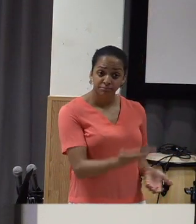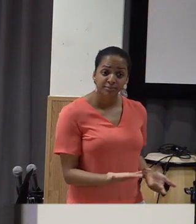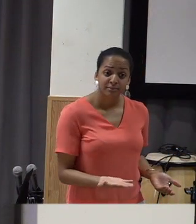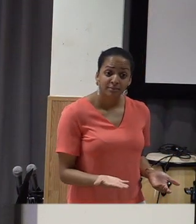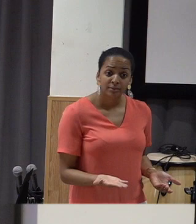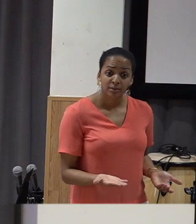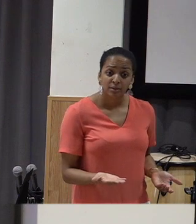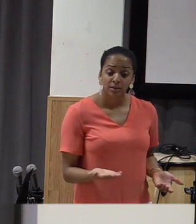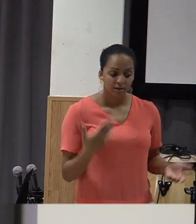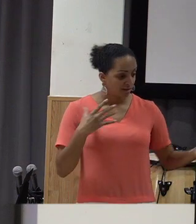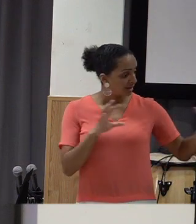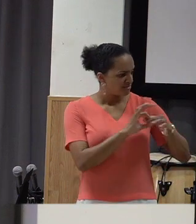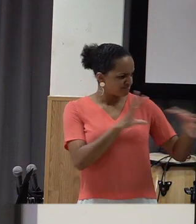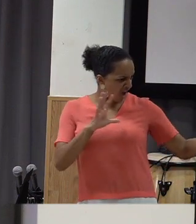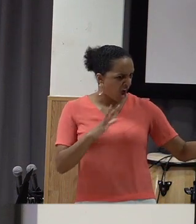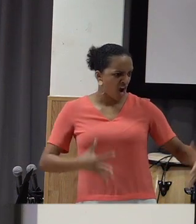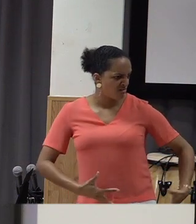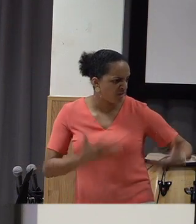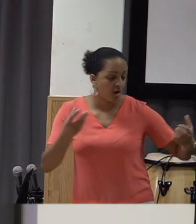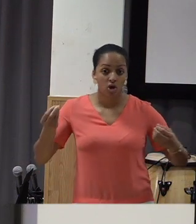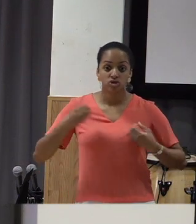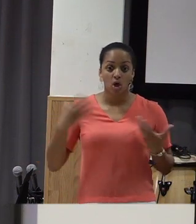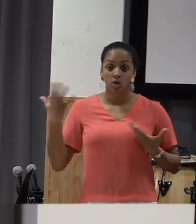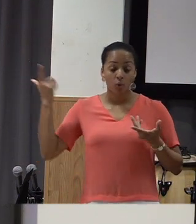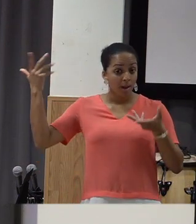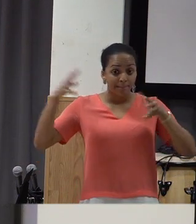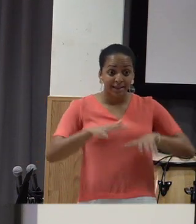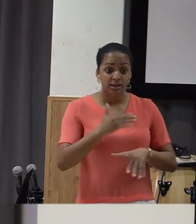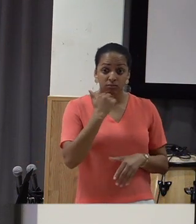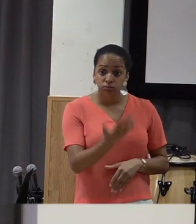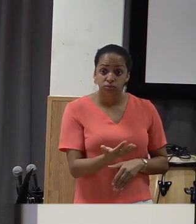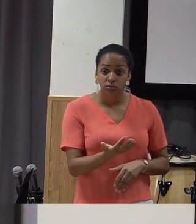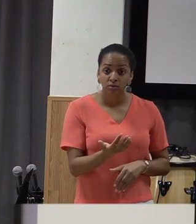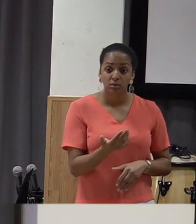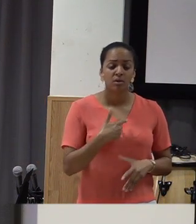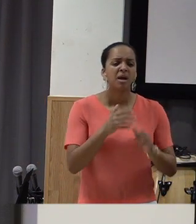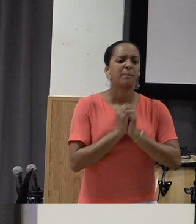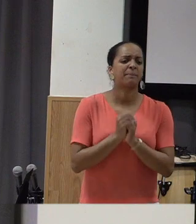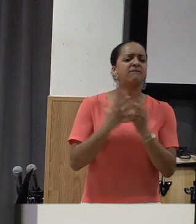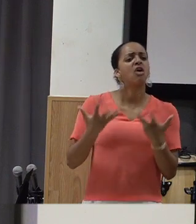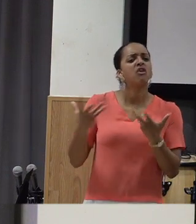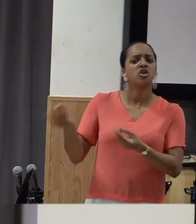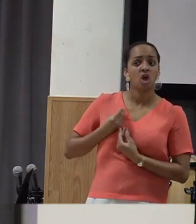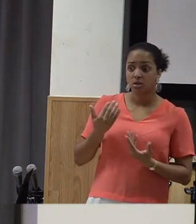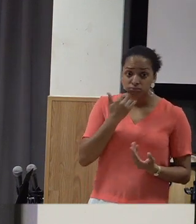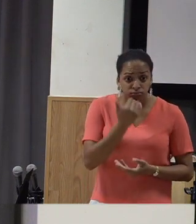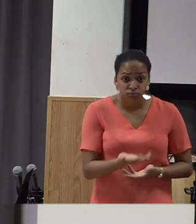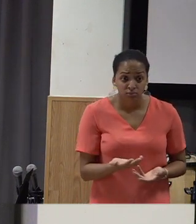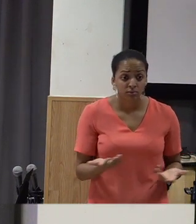la bénédiction et la réconciliation entre nous assure l'exaucement de nos prières. Gloire à Dieu.